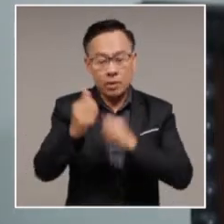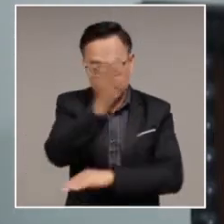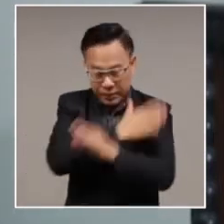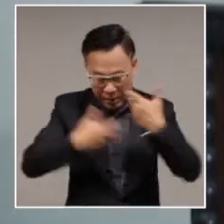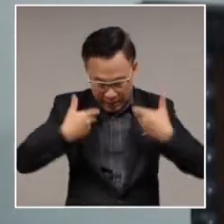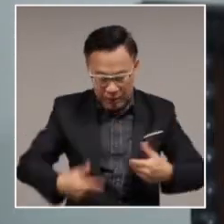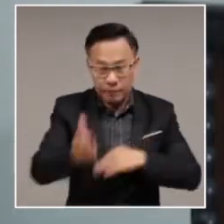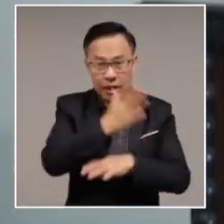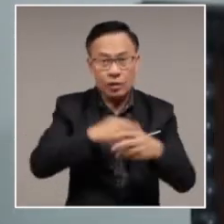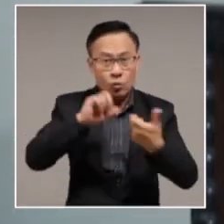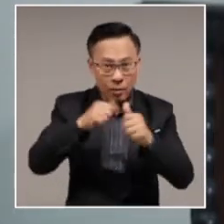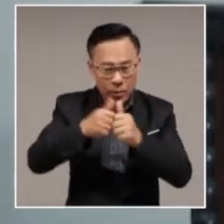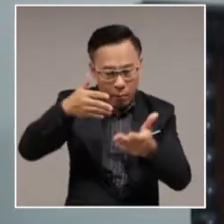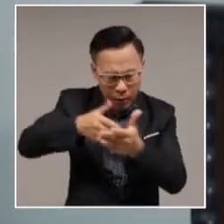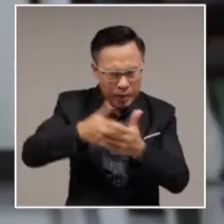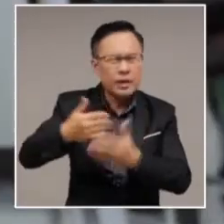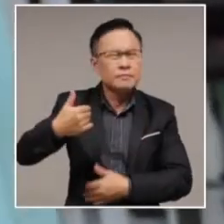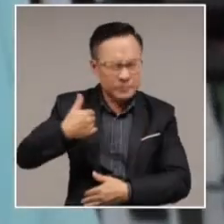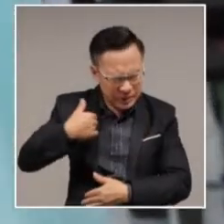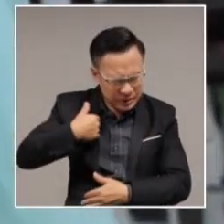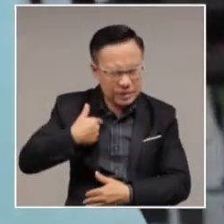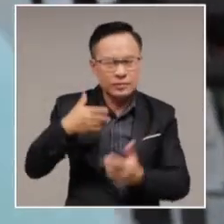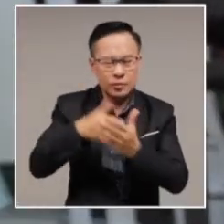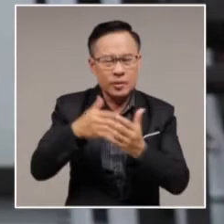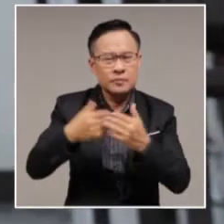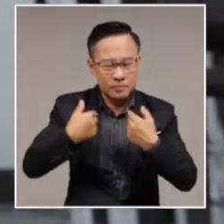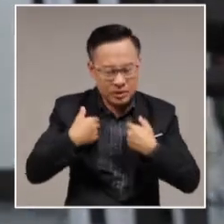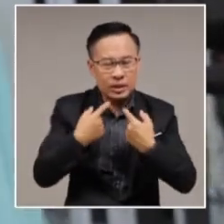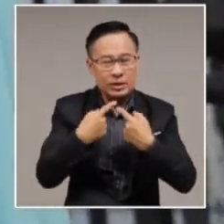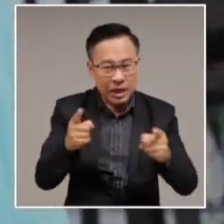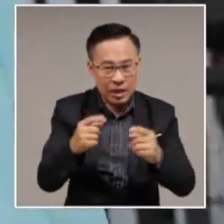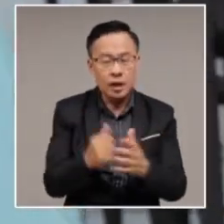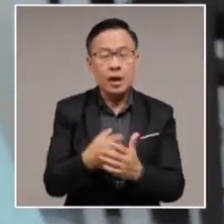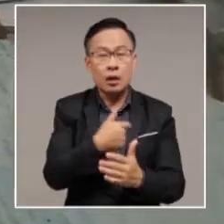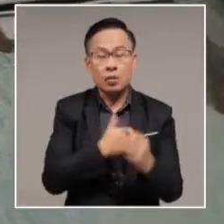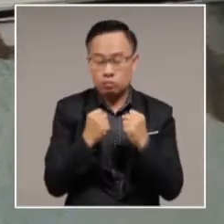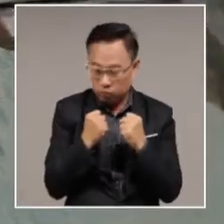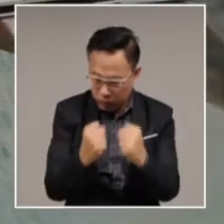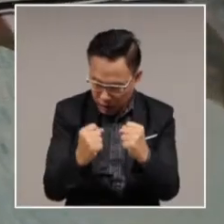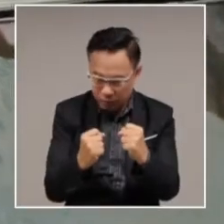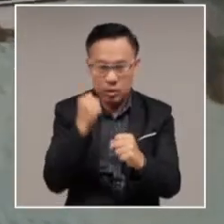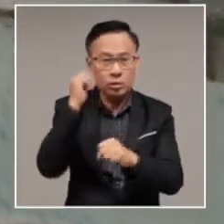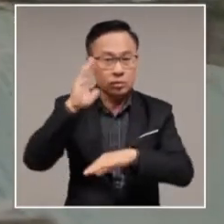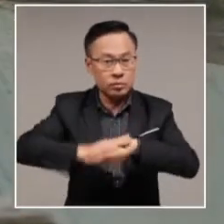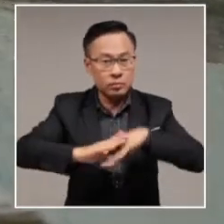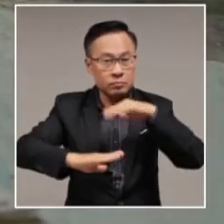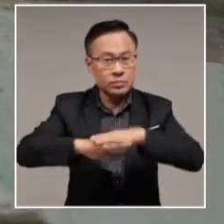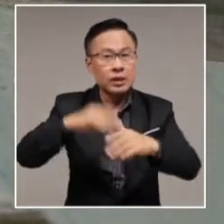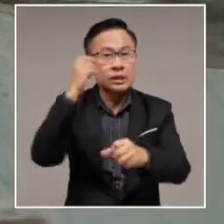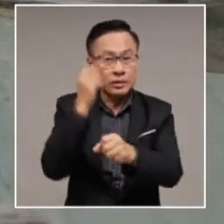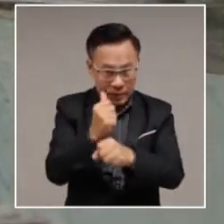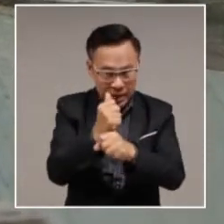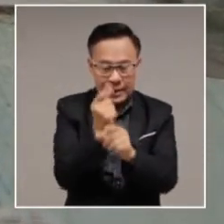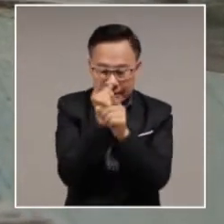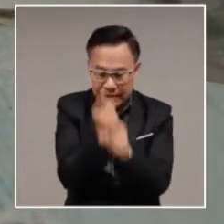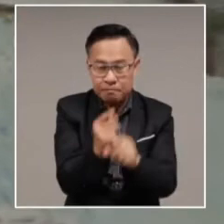จจะมีบ้างที่เราคงจะไม่เทียบเท่ากับมีครบ32หรอกเพียงแต่ว่าถ้าเราพยายามอ่ะเราก็ยังทำได้เพีย